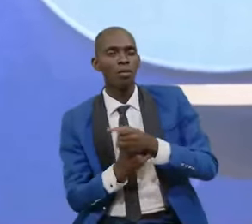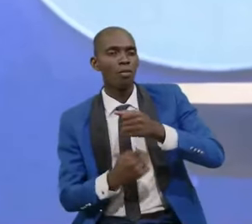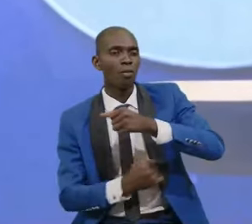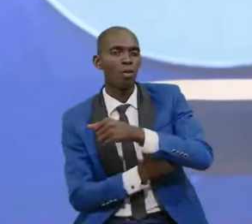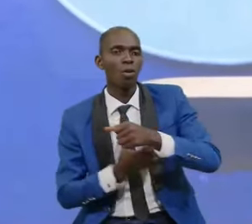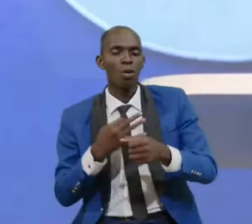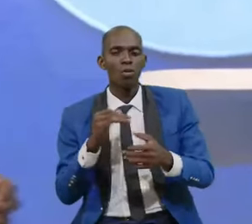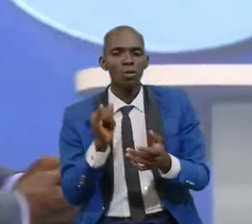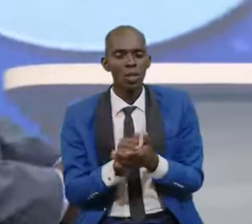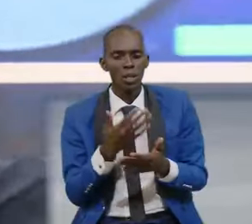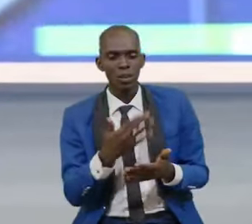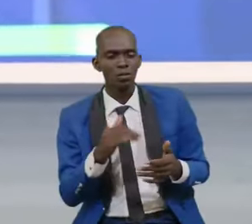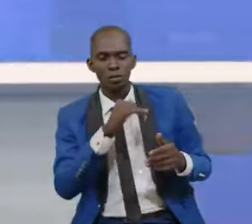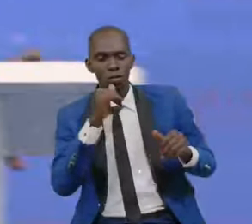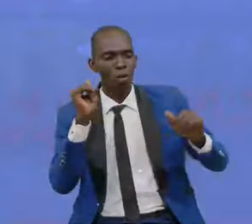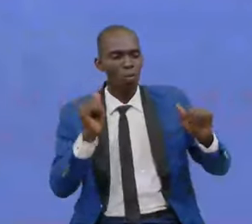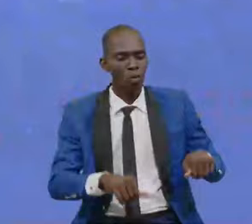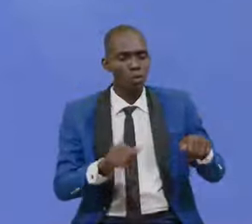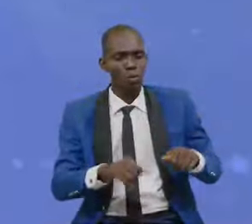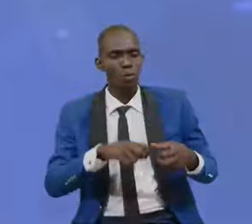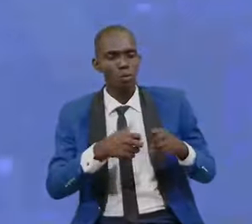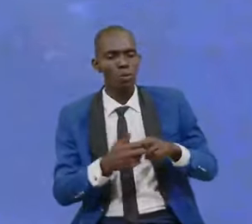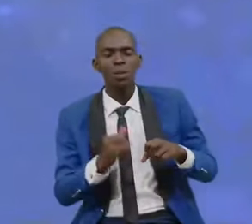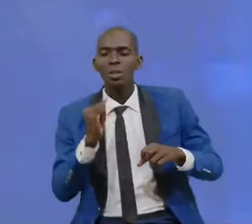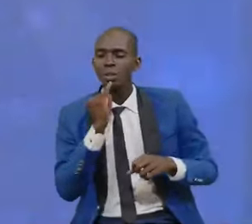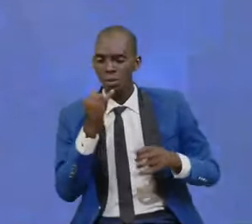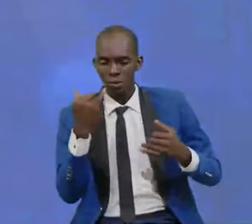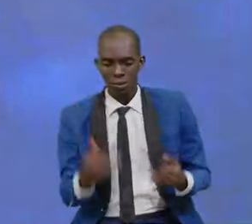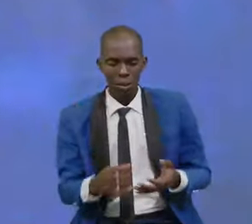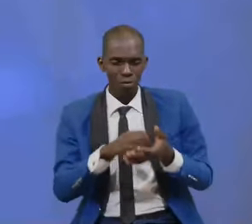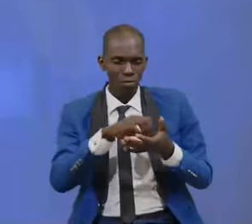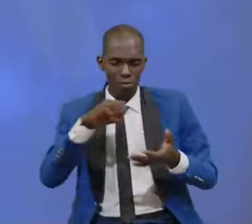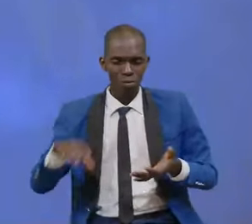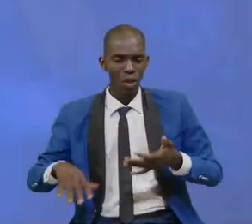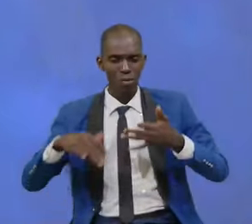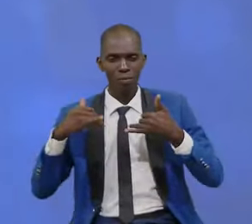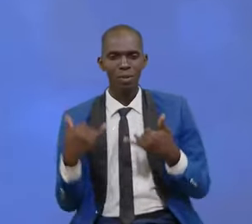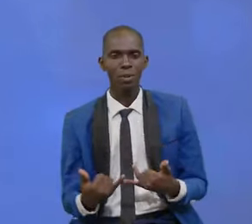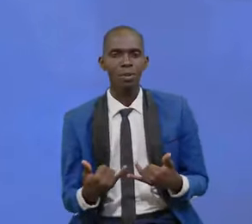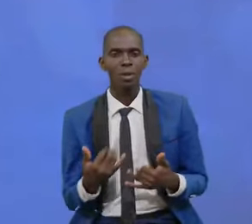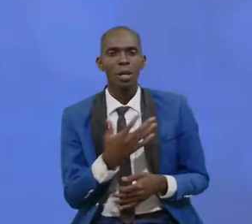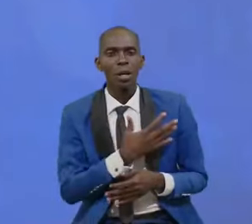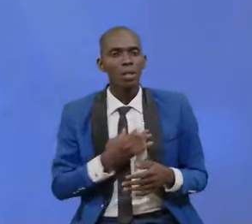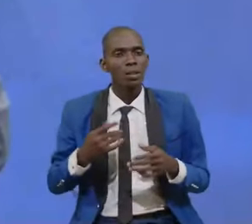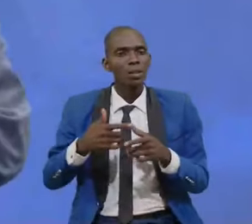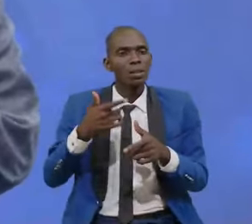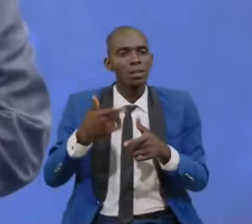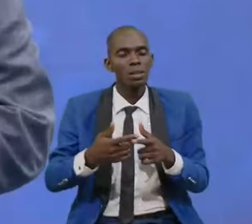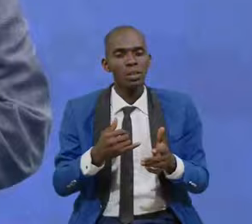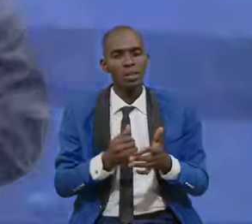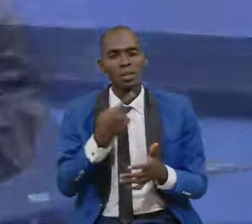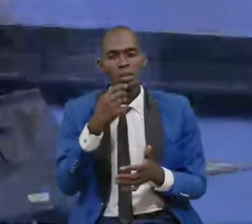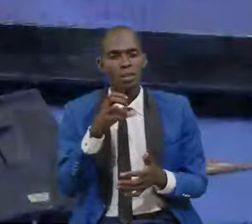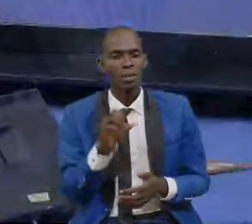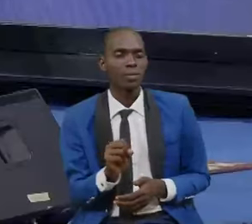de cette situation impossible dans ta vie sont déjà ébranlés. Et on dit ensuite,